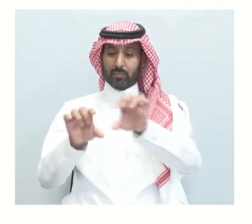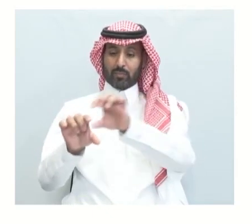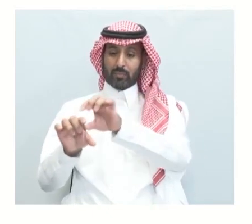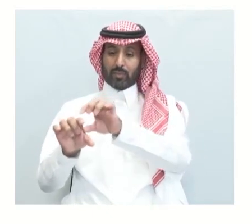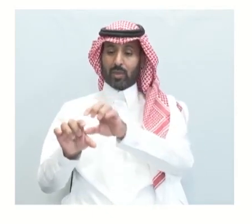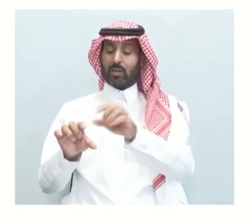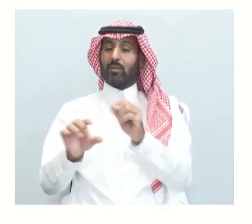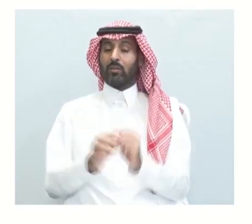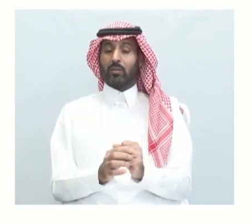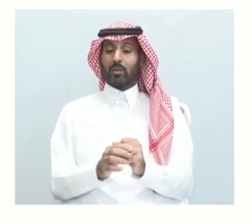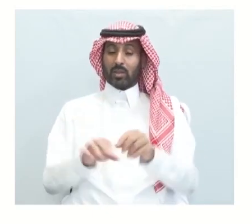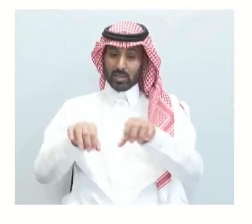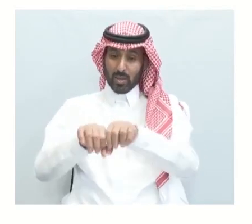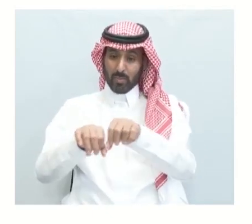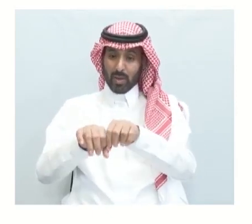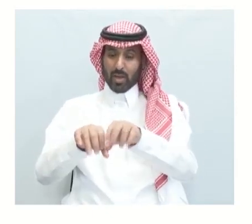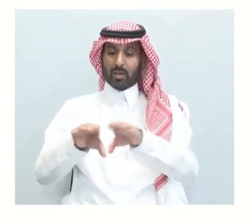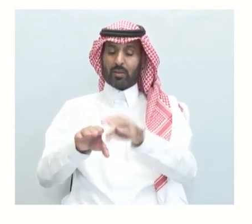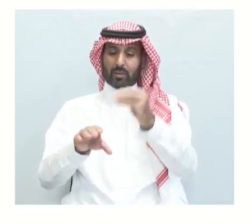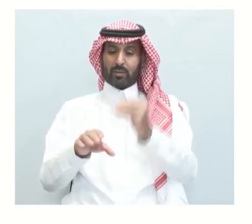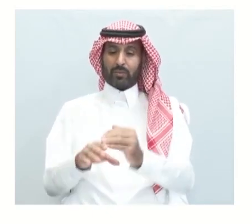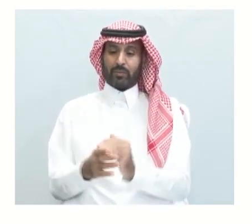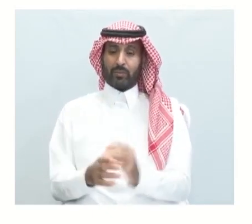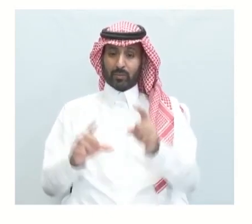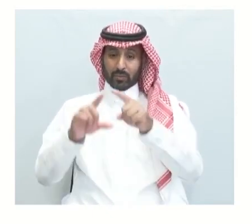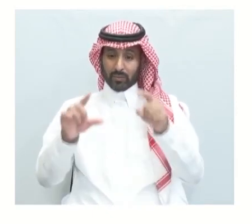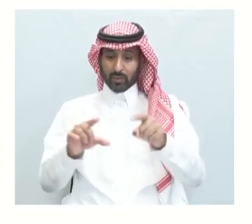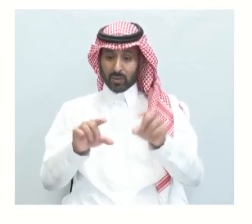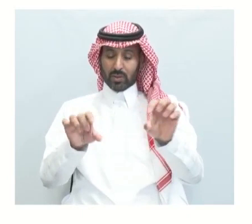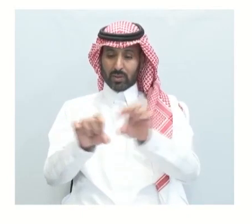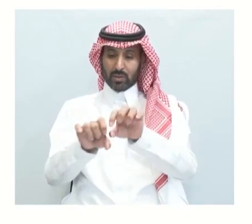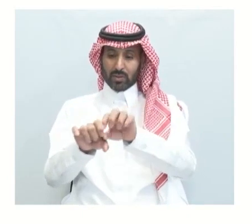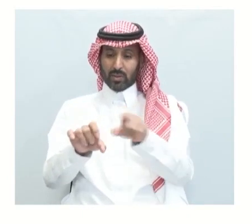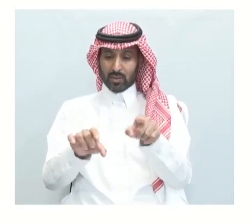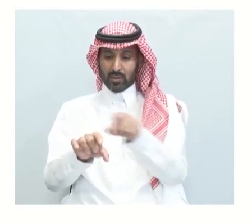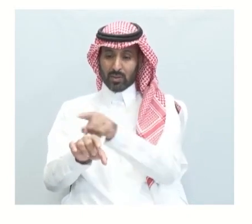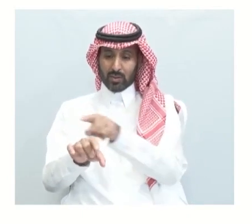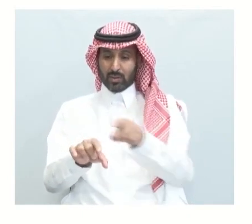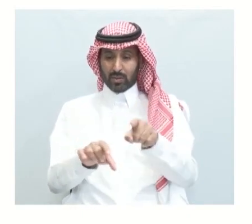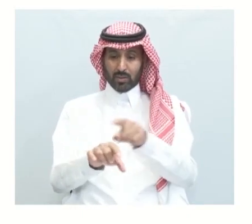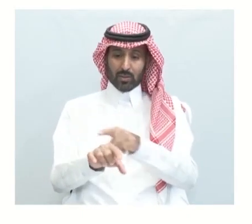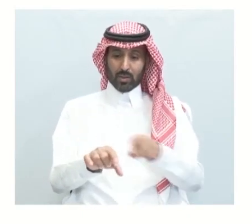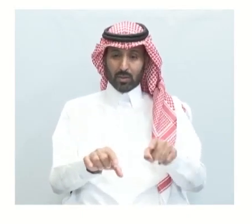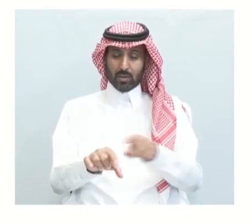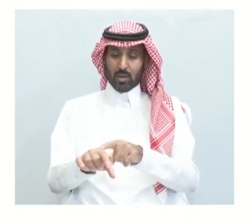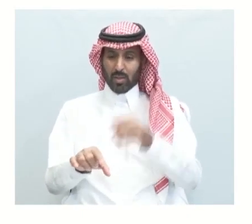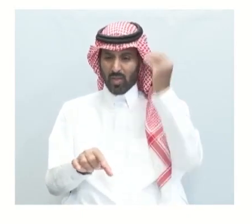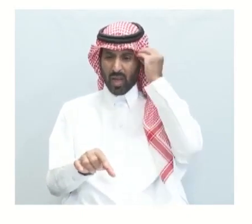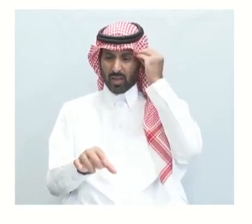حال وجود سادسه السابعه ثامنه التاسعه وهكذا نلاحظ انها تسير بهذا الشكل للتخزين في